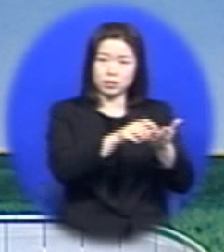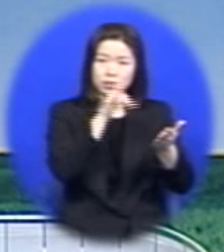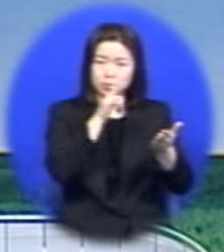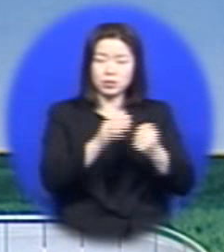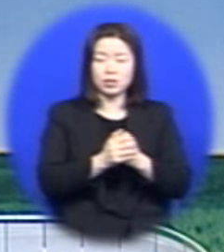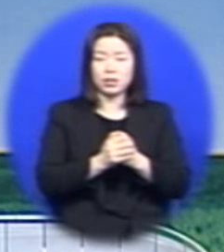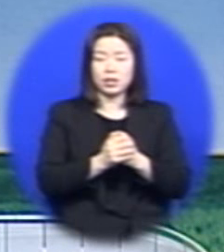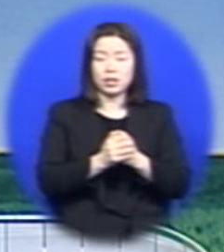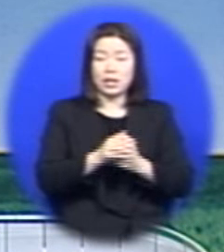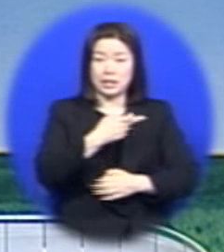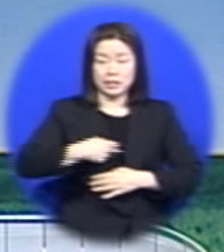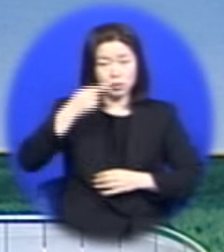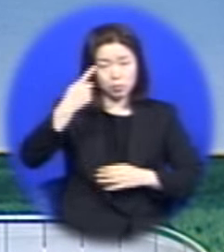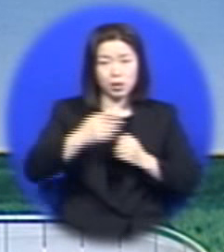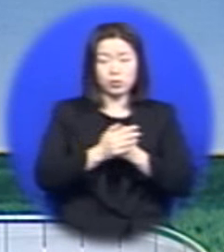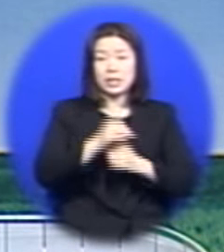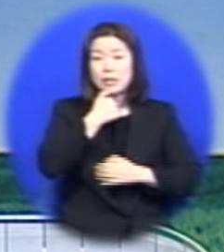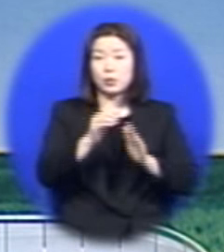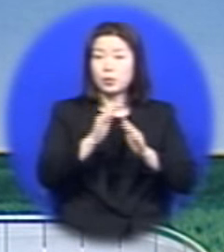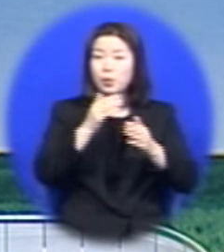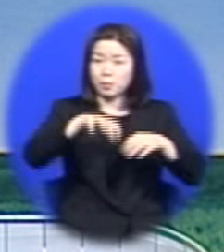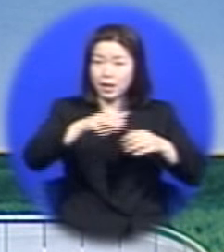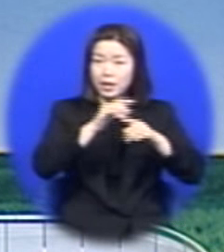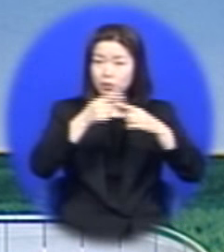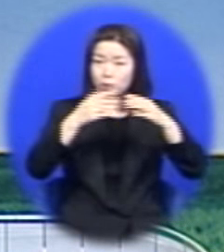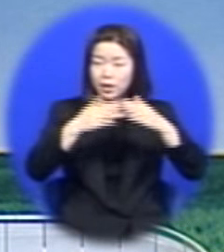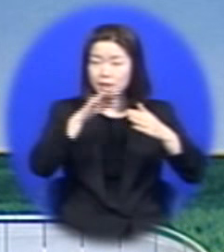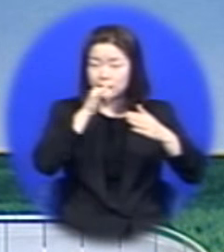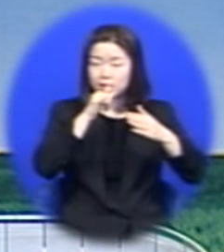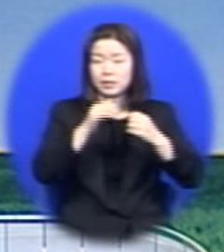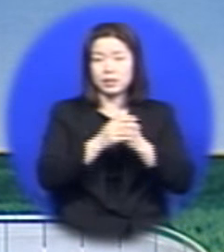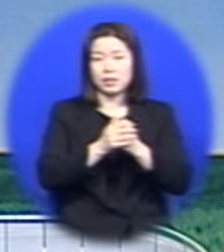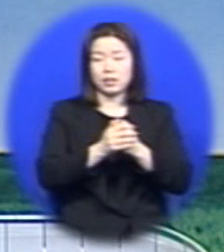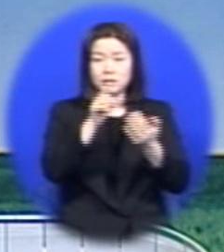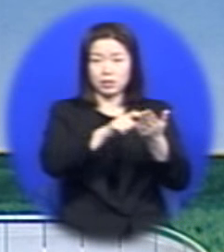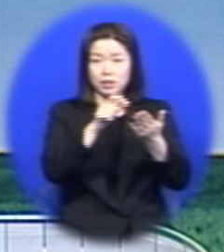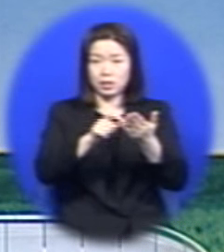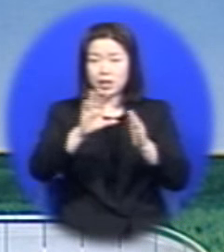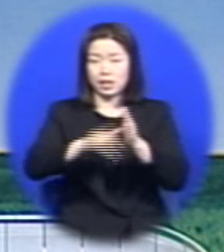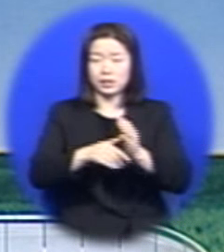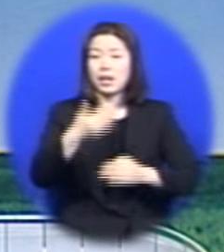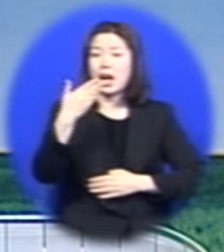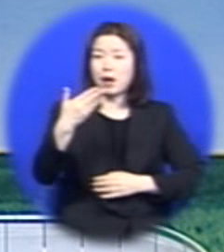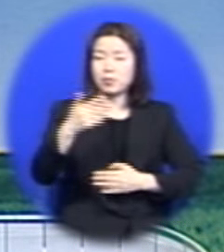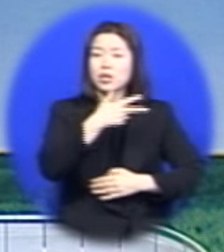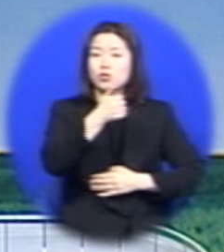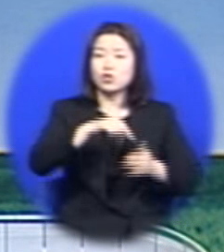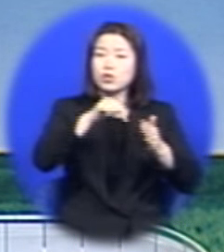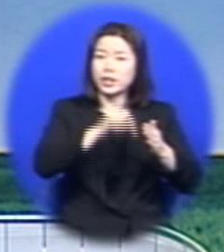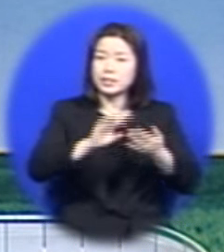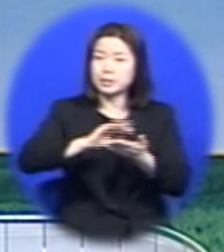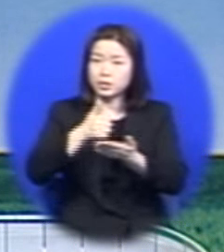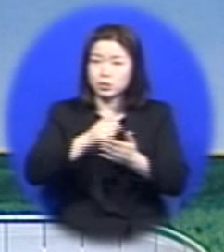바울이 그 로마에 있는 교인들을 언급할 때 그가 아홉 번이나 주 안에서,